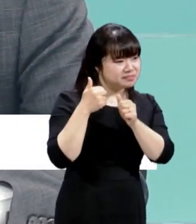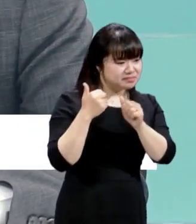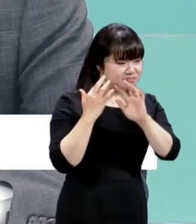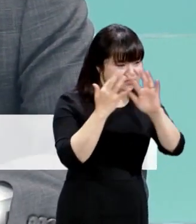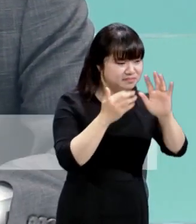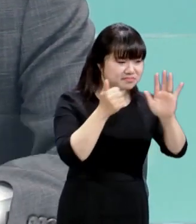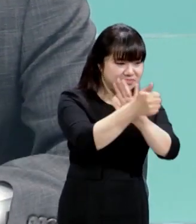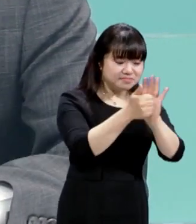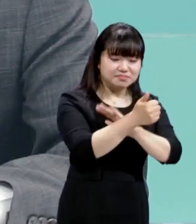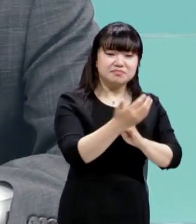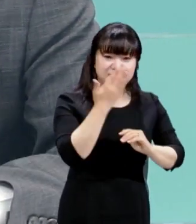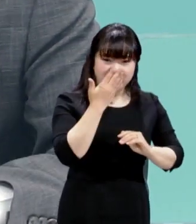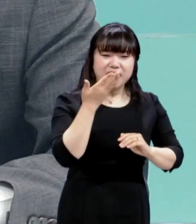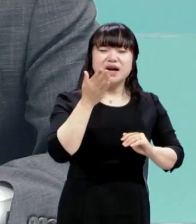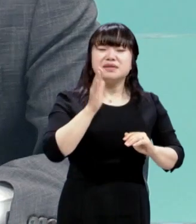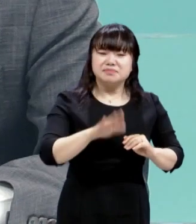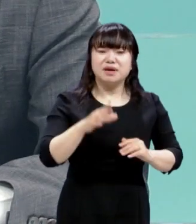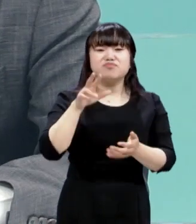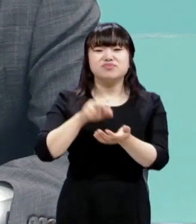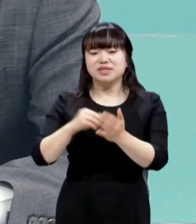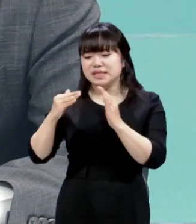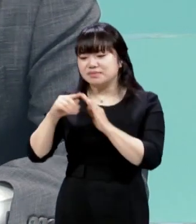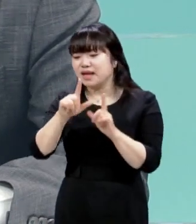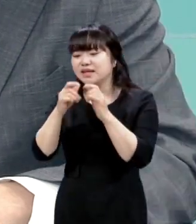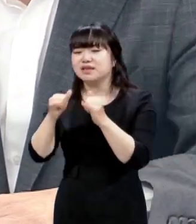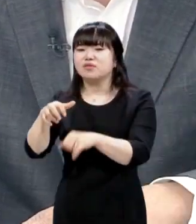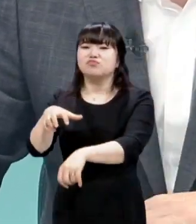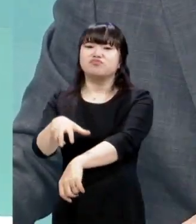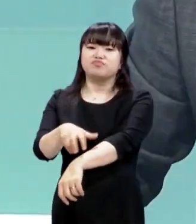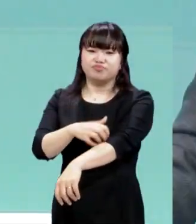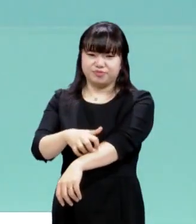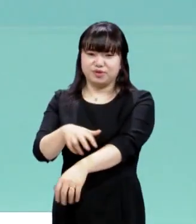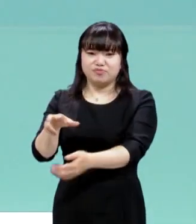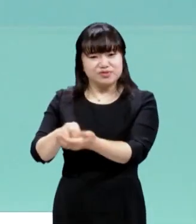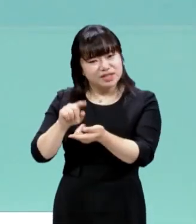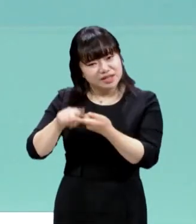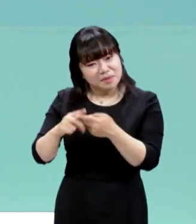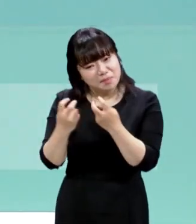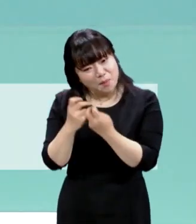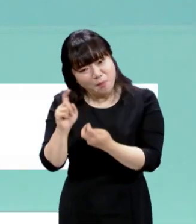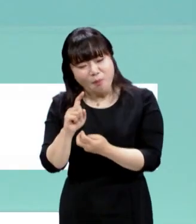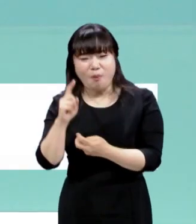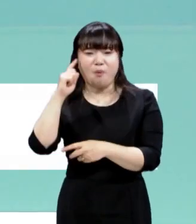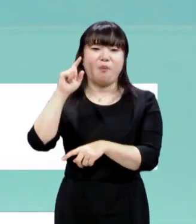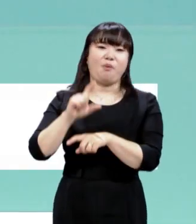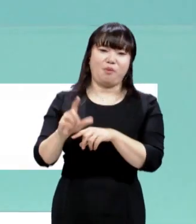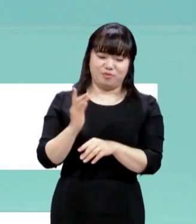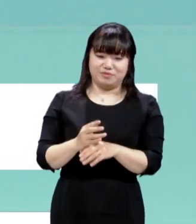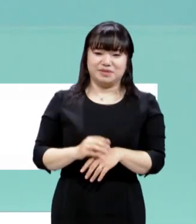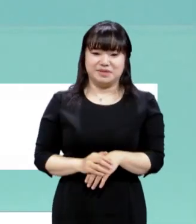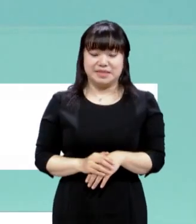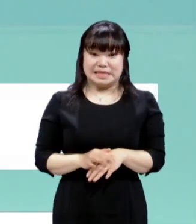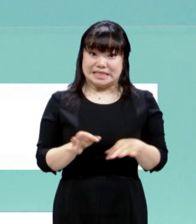주민피해 해주어 방안에 대해 서로 다른 입장 입니다 상권의 활성화 될 것인가 아니면 더